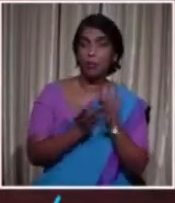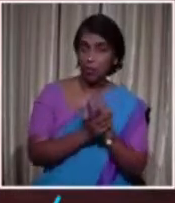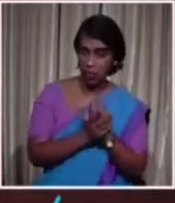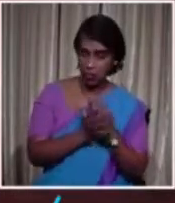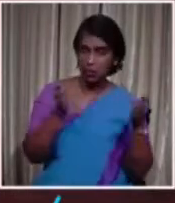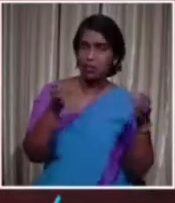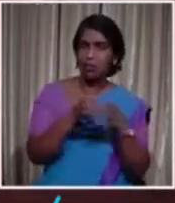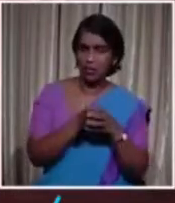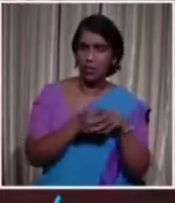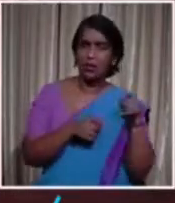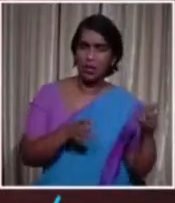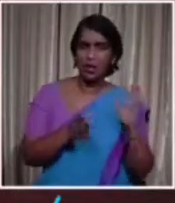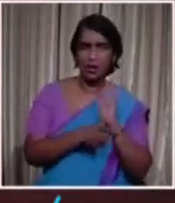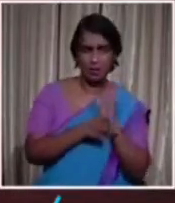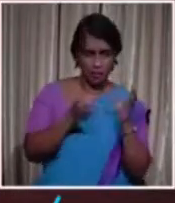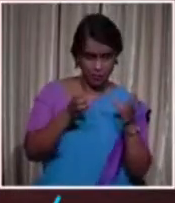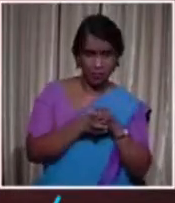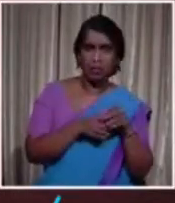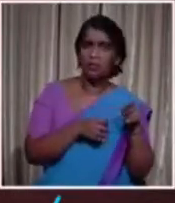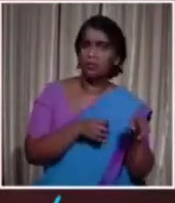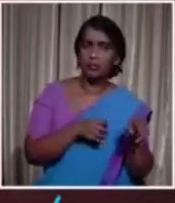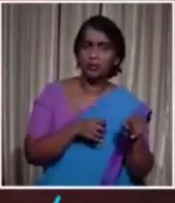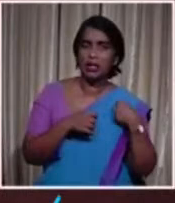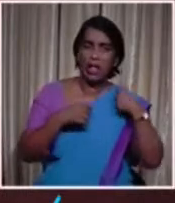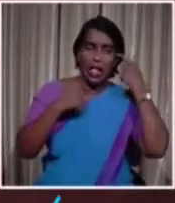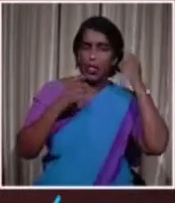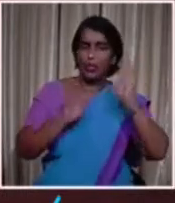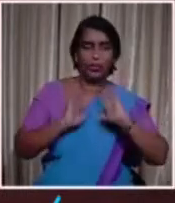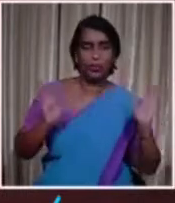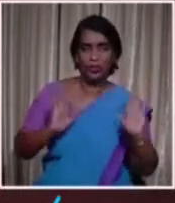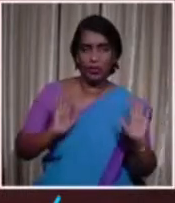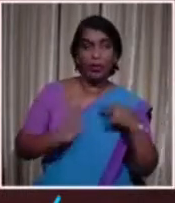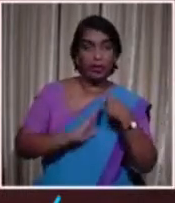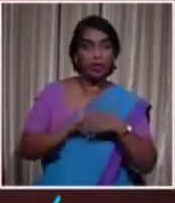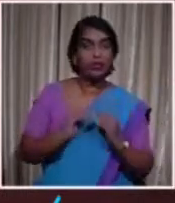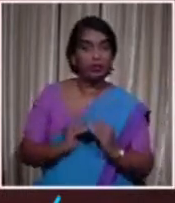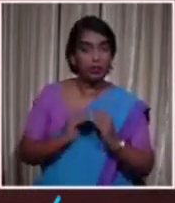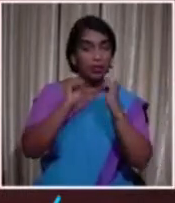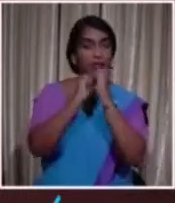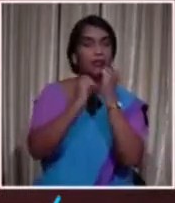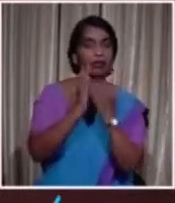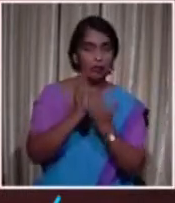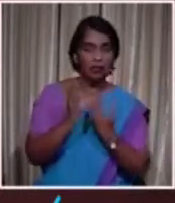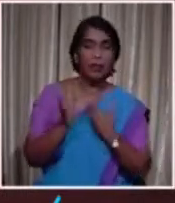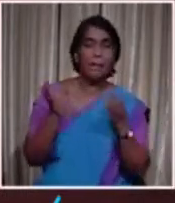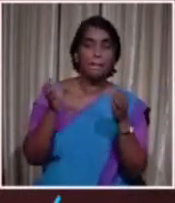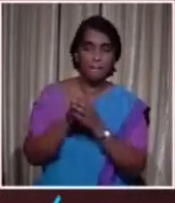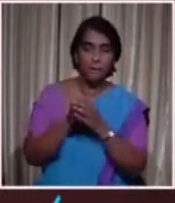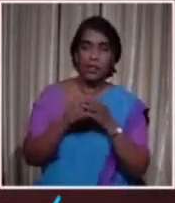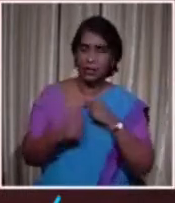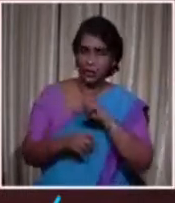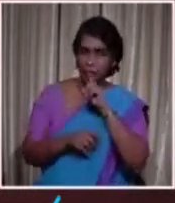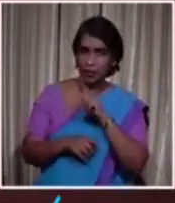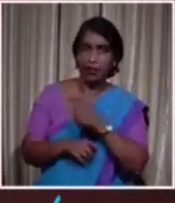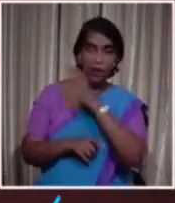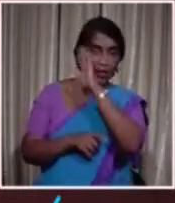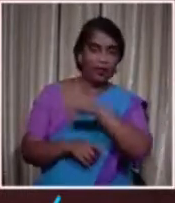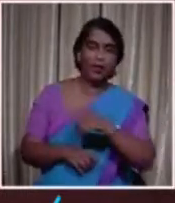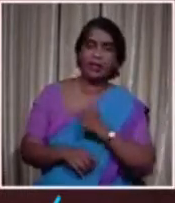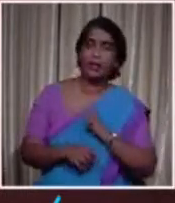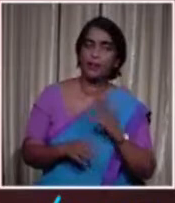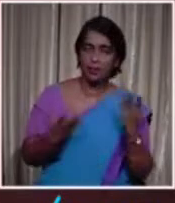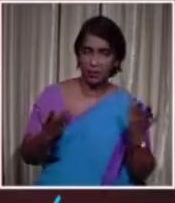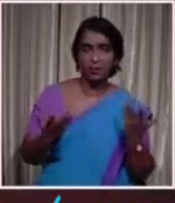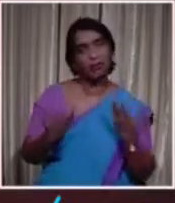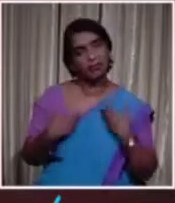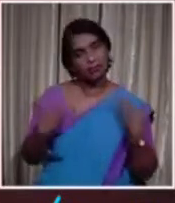කණ්ඩායමක් එක්කද මේක ශ්‍රී ලංකා නිදහස් පක්ෂක කණ්ඩායමක් කියන එක නෙමෙයි. රට ගොඩ ගන්න වැඩපිළිවෙලට අපි අපේ පක්ෂයට එදා කිව්වා ඒගොල්ලන් එන්න කැමති වුණේ නැහැ.